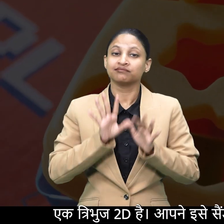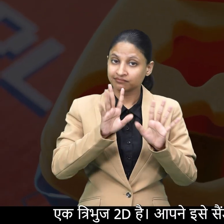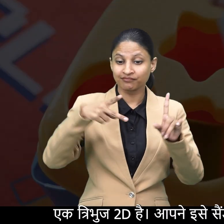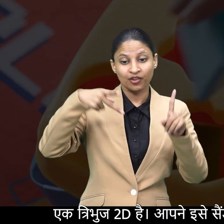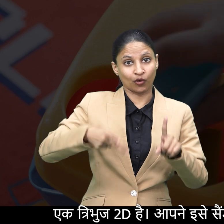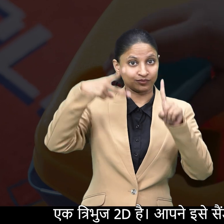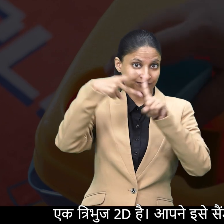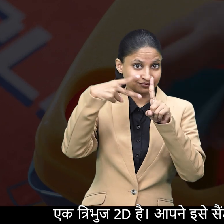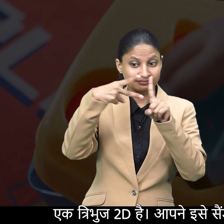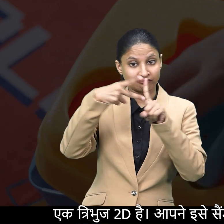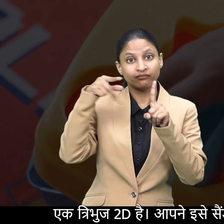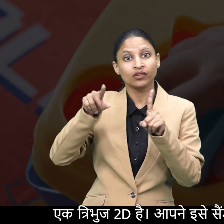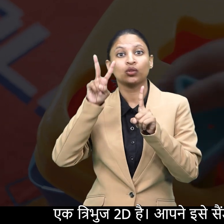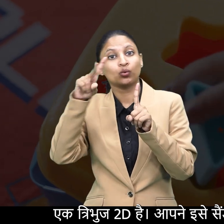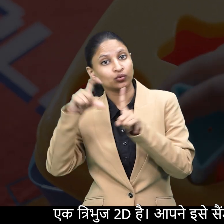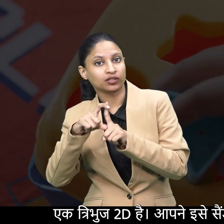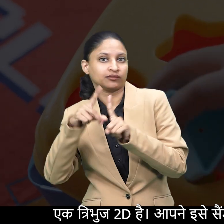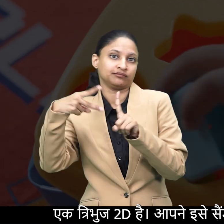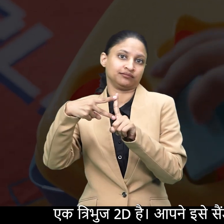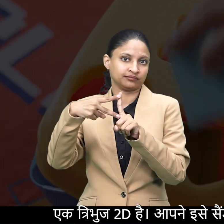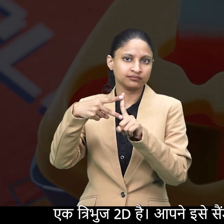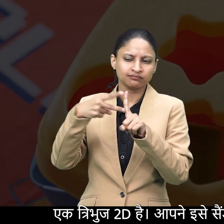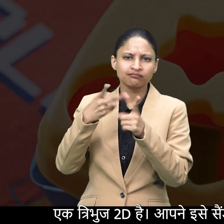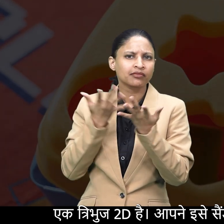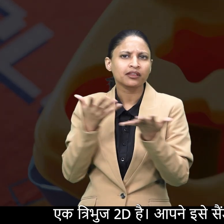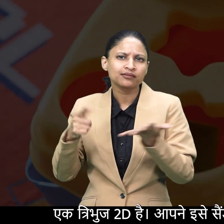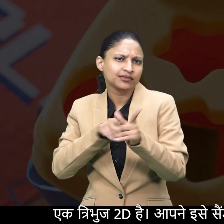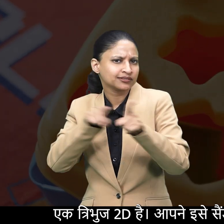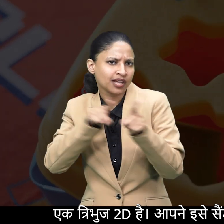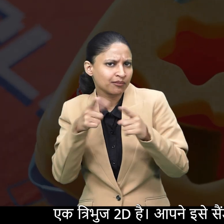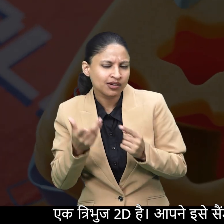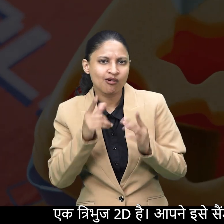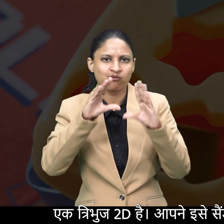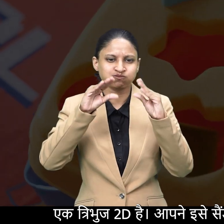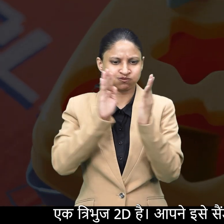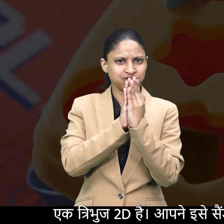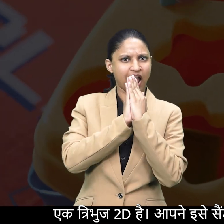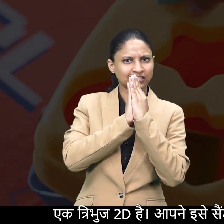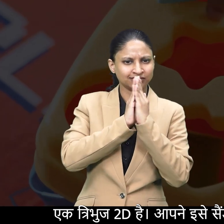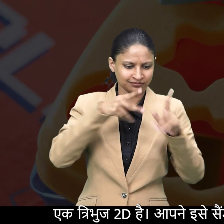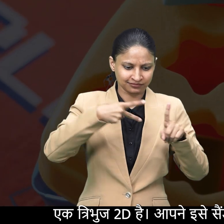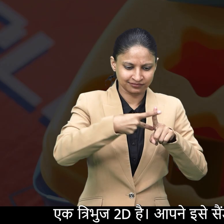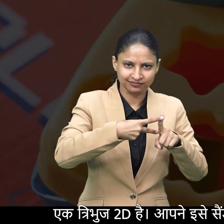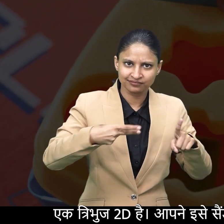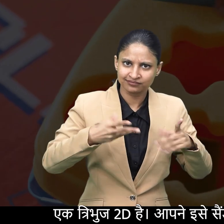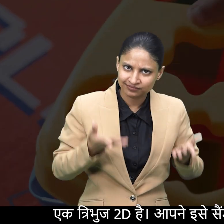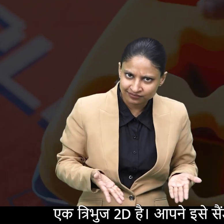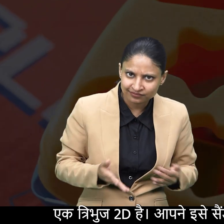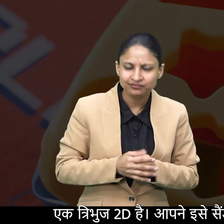एक त्रिभुज 2D है। आपने इसे सैंडविच के स्लाइस या सड़क के संकेतों पर देखा होगा।